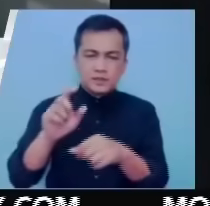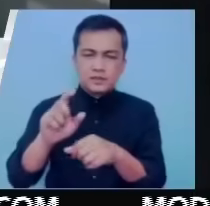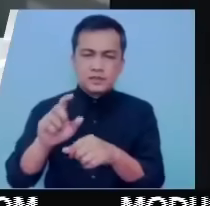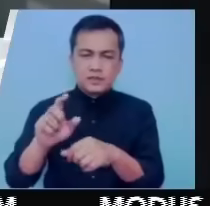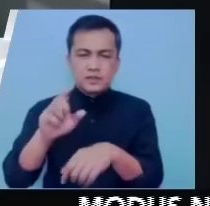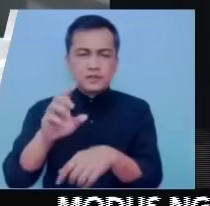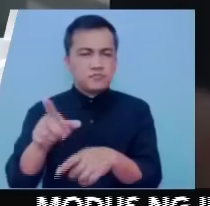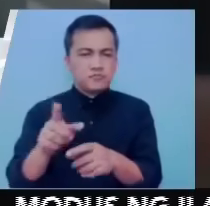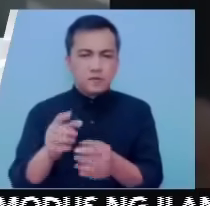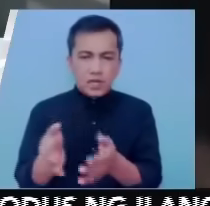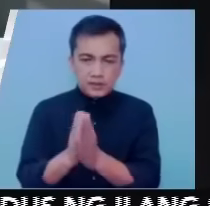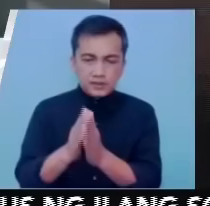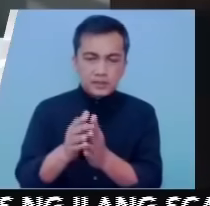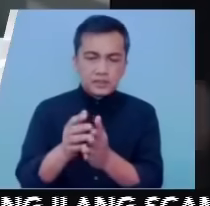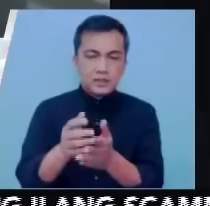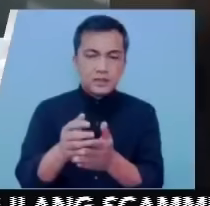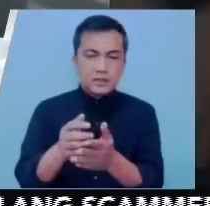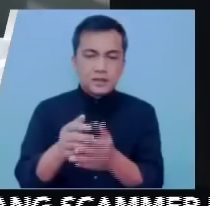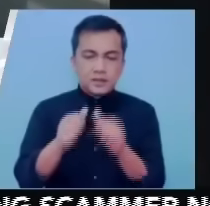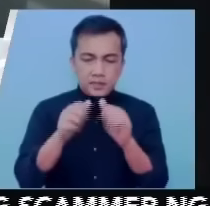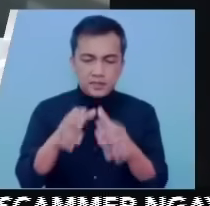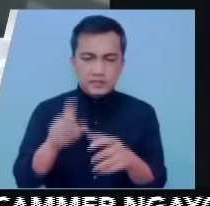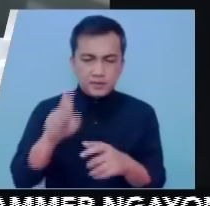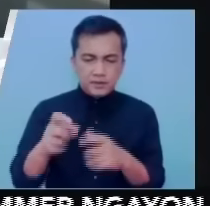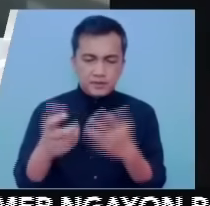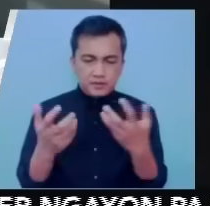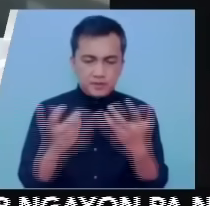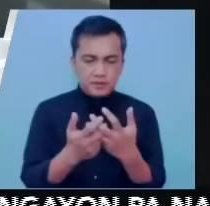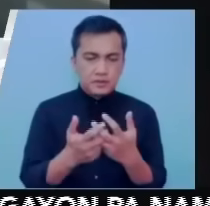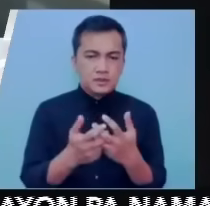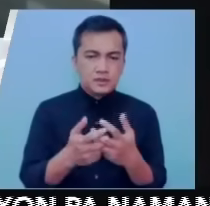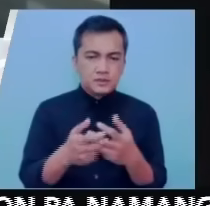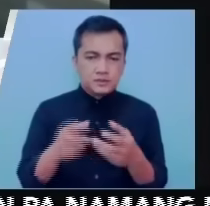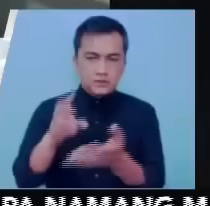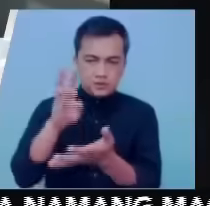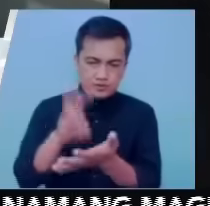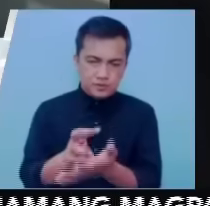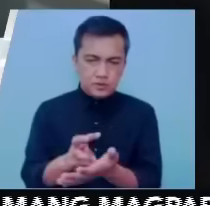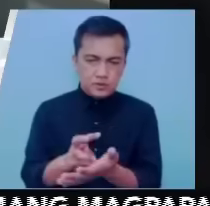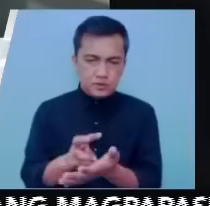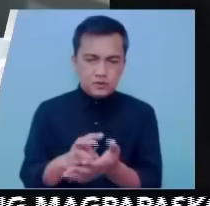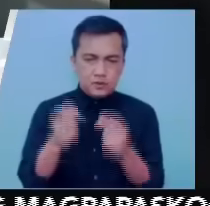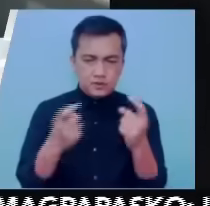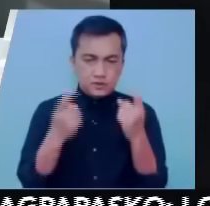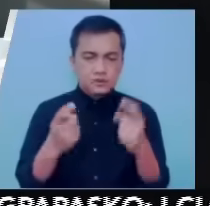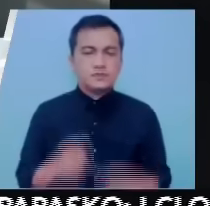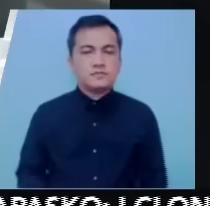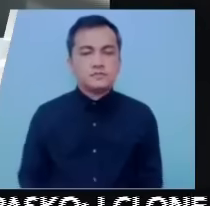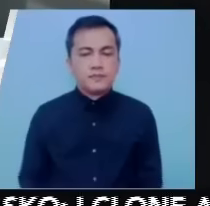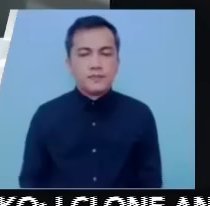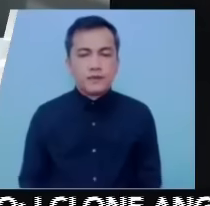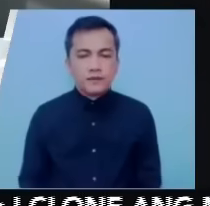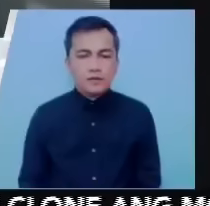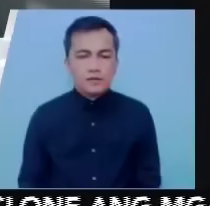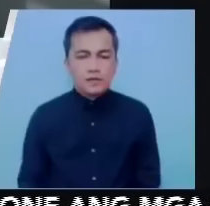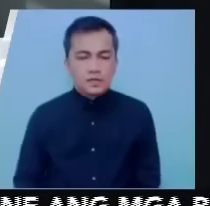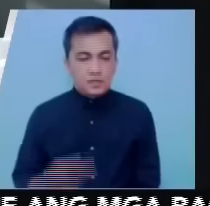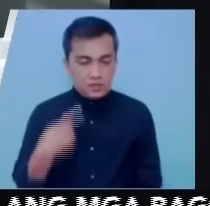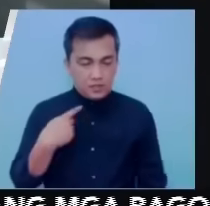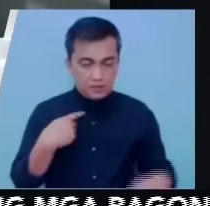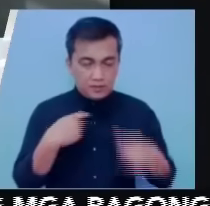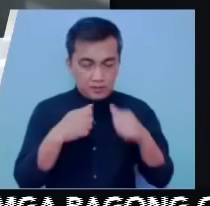blessing dapat mas appropriate sa mga ganong lugar at okasyon instead of having a blessing